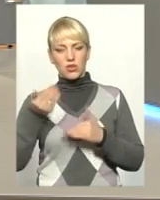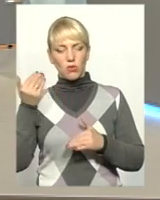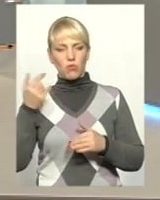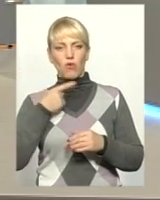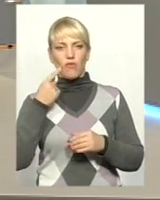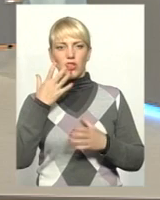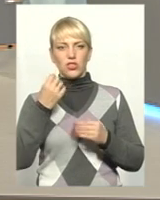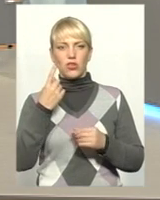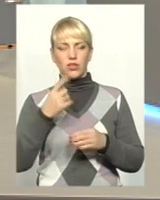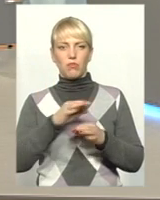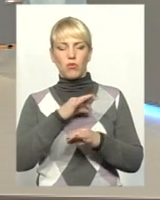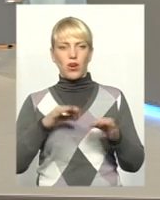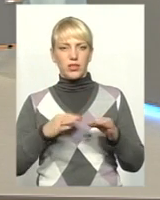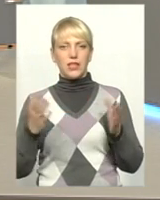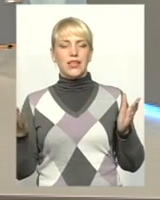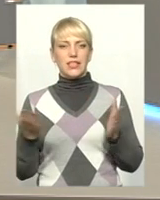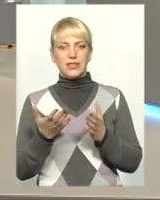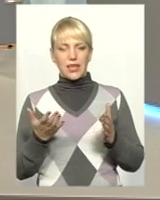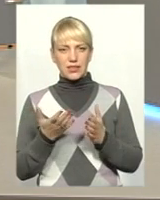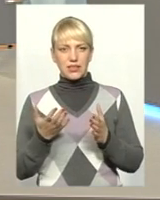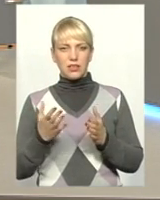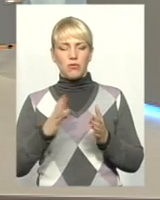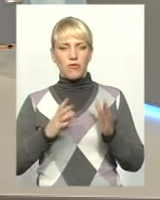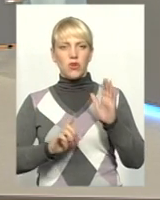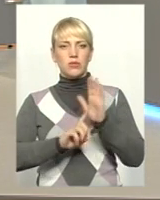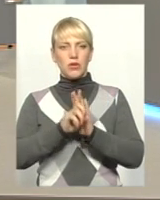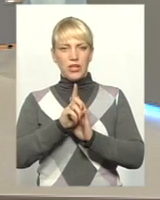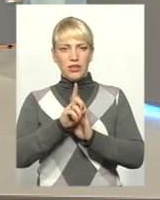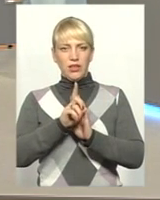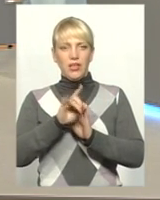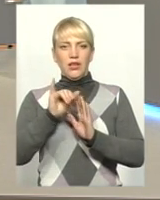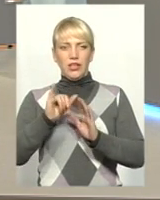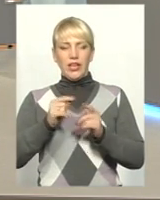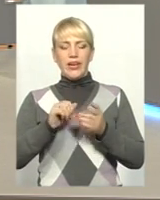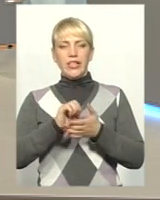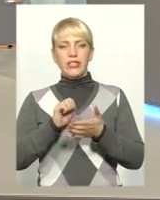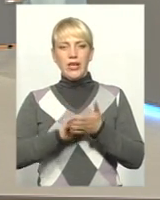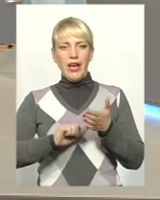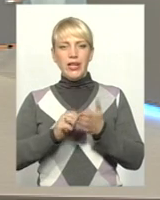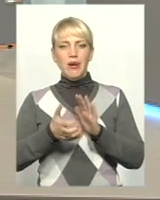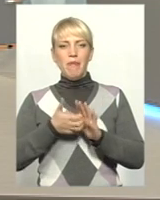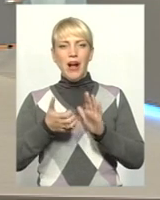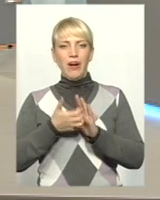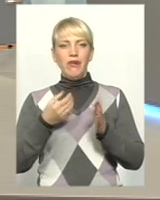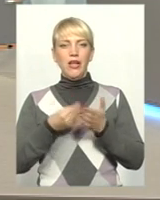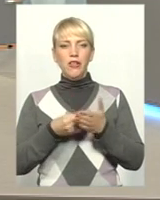один проект, який свого часу розпочався і через брак фінансування так